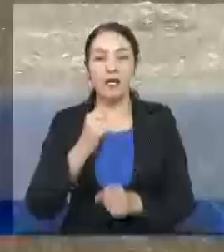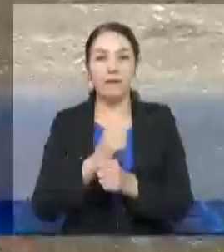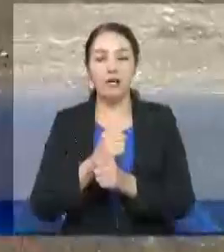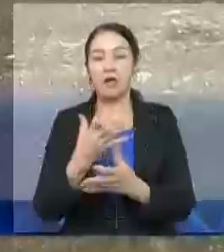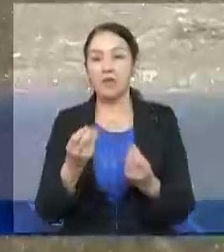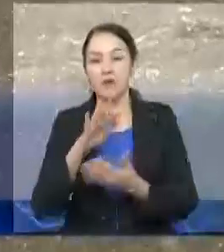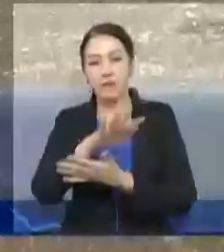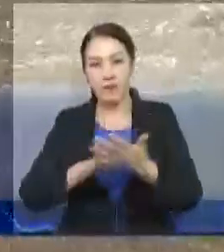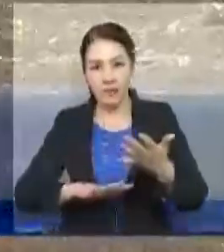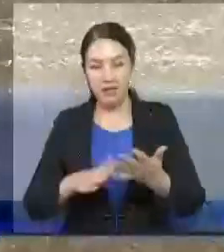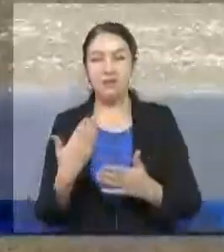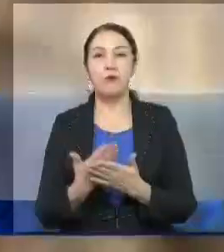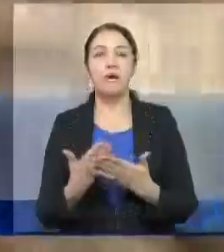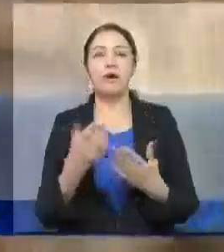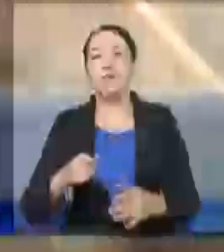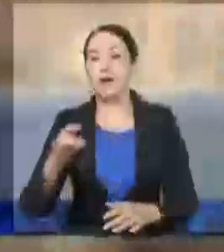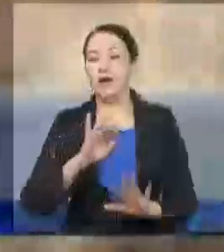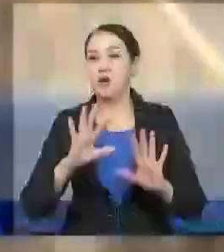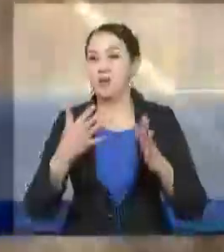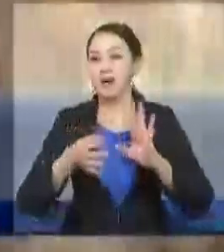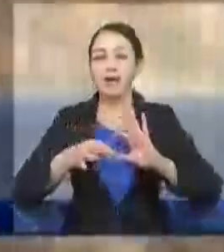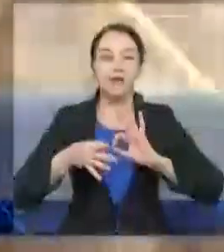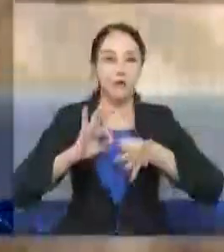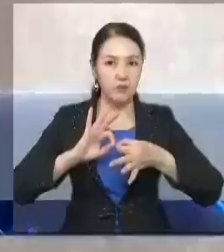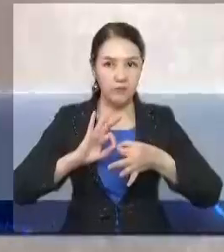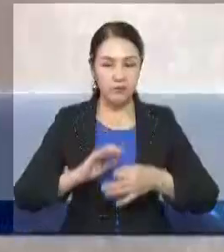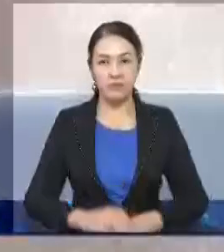еще продолжаются. В последнем районе ситуация сложная.